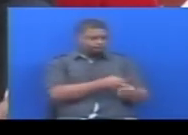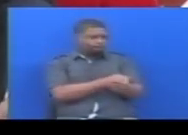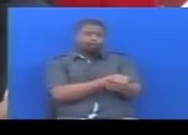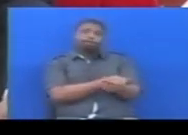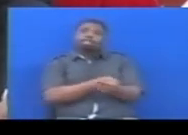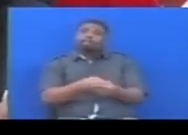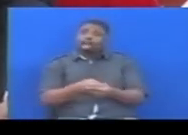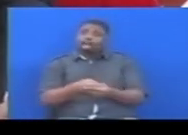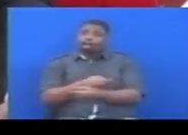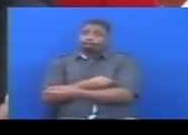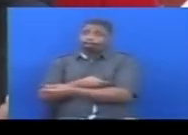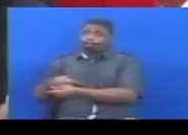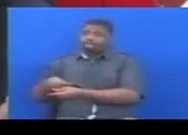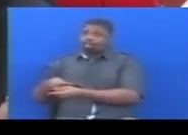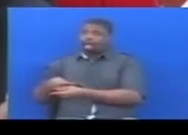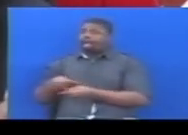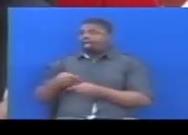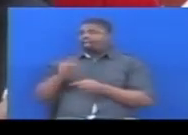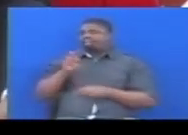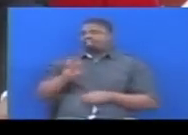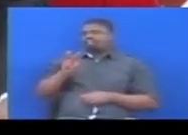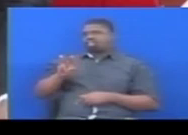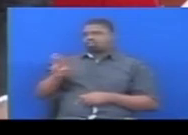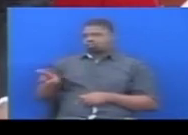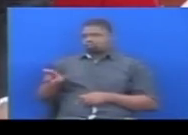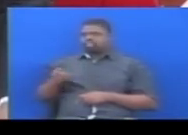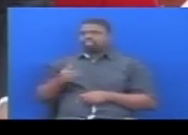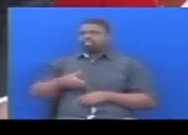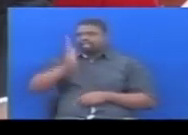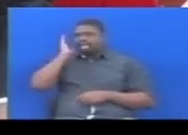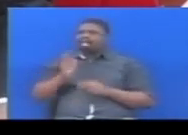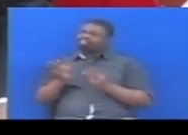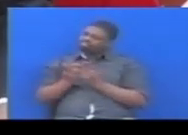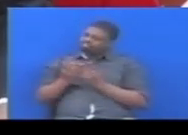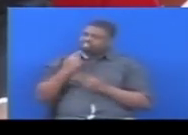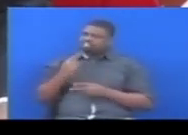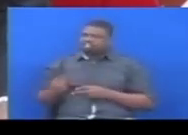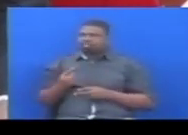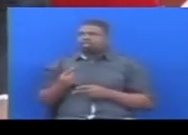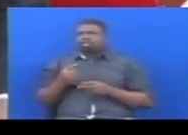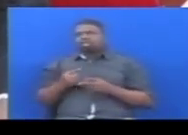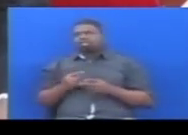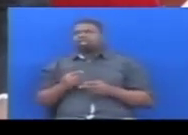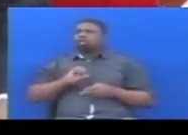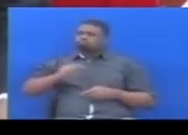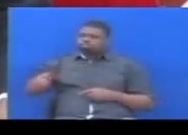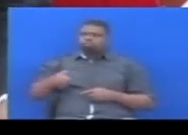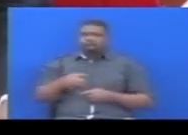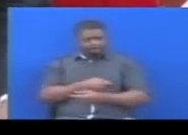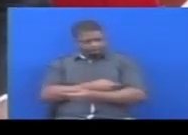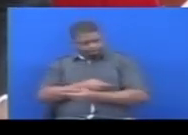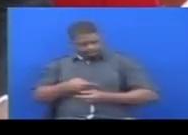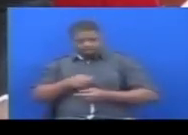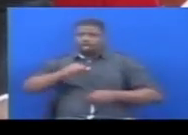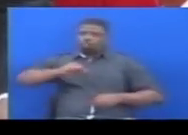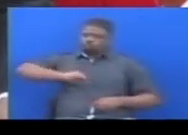utaratibu wa wananchi kuruhusiwa kujipima wenyewe kwa kutumia mate, yani HIV self